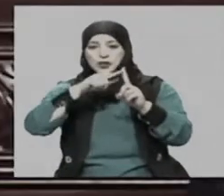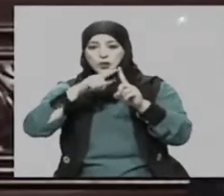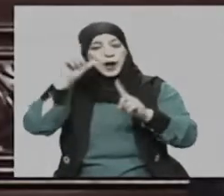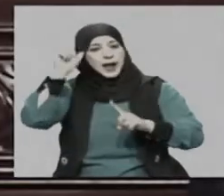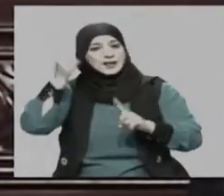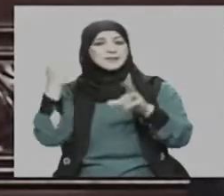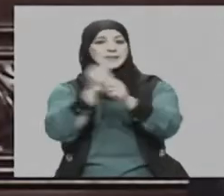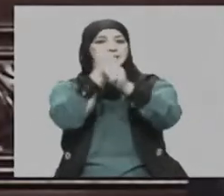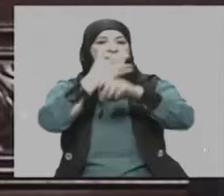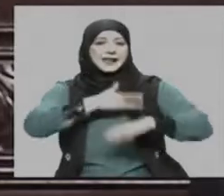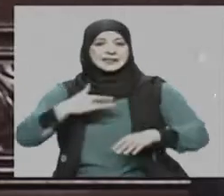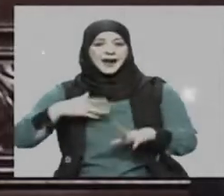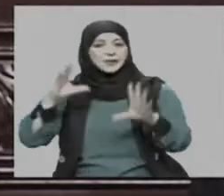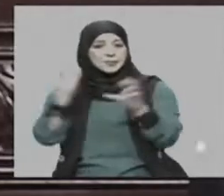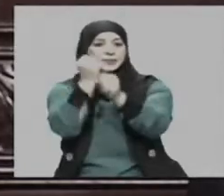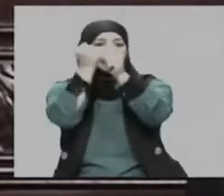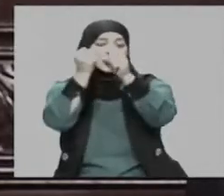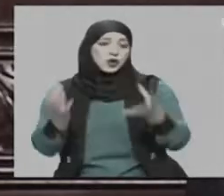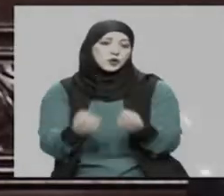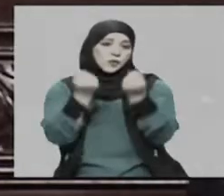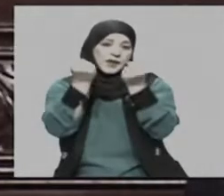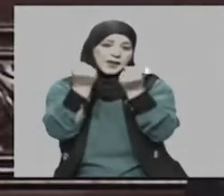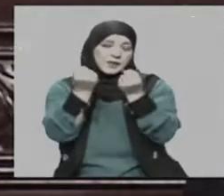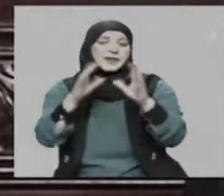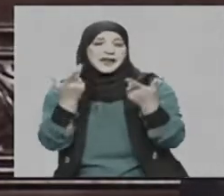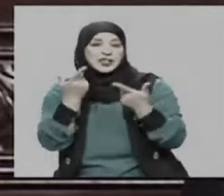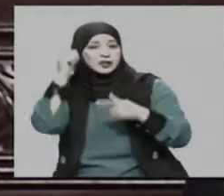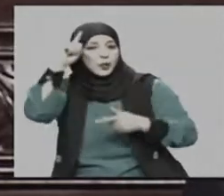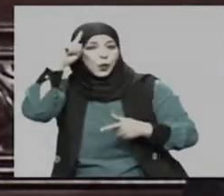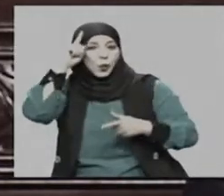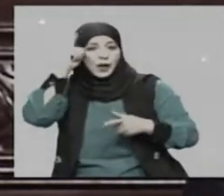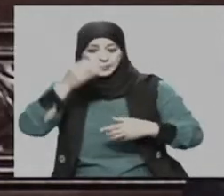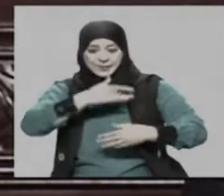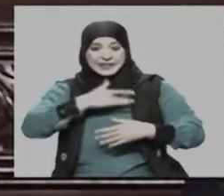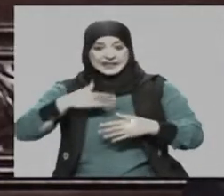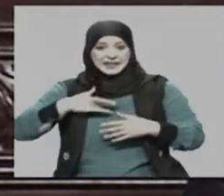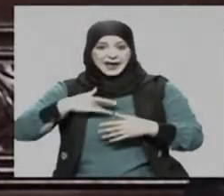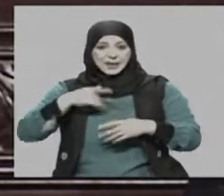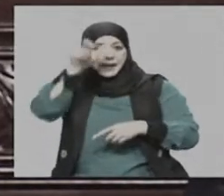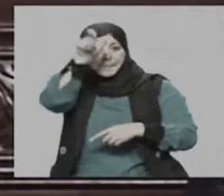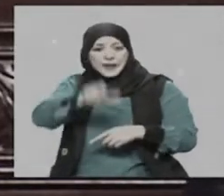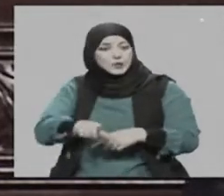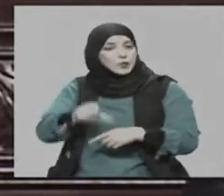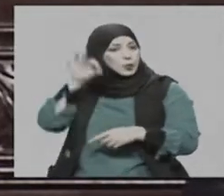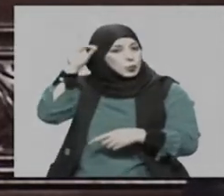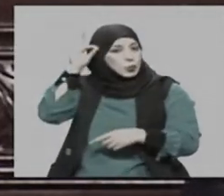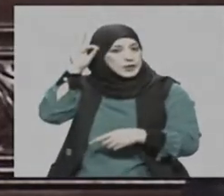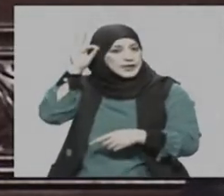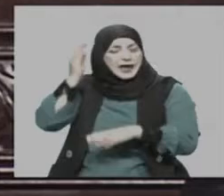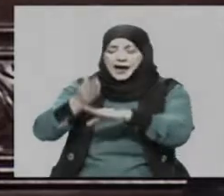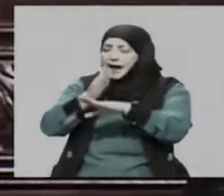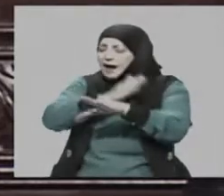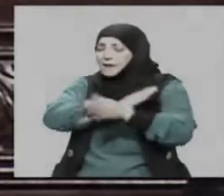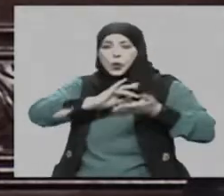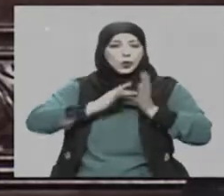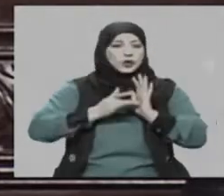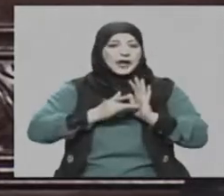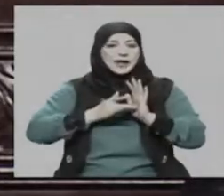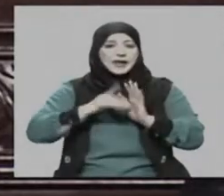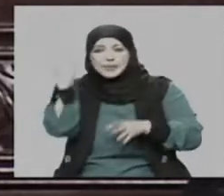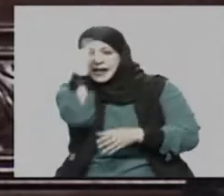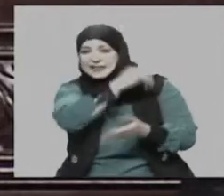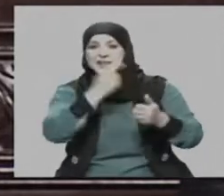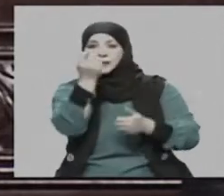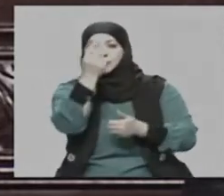صحيا، انه الصحة تاع التونسي قبل كل شيء، قبل كل شيء، لا حسابات ولا